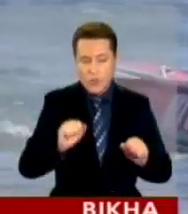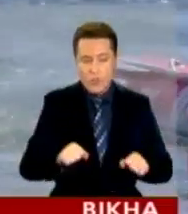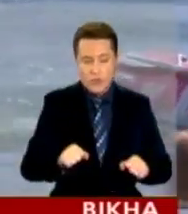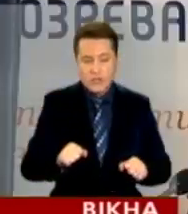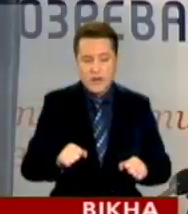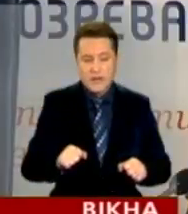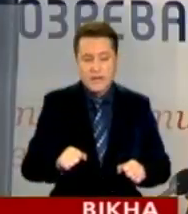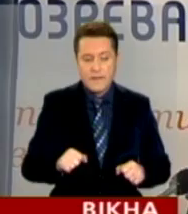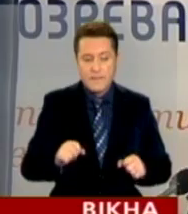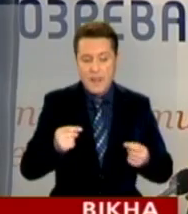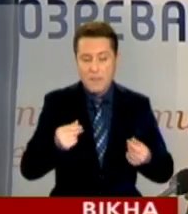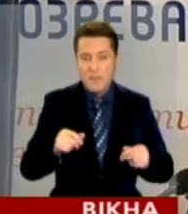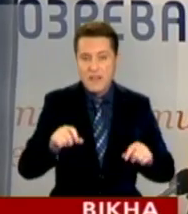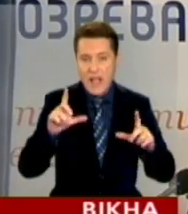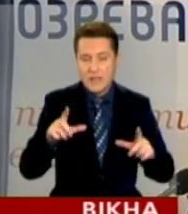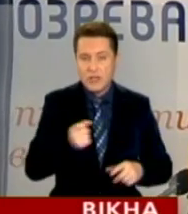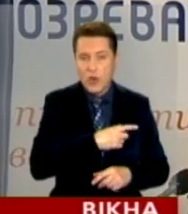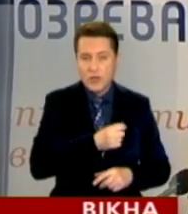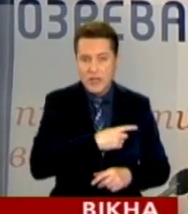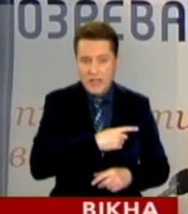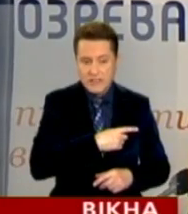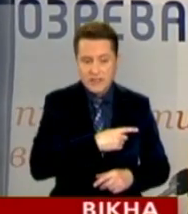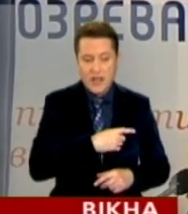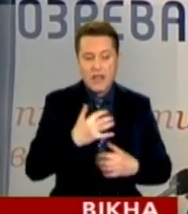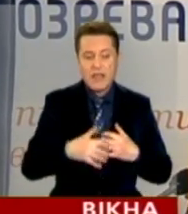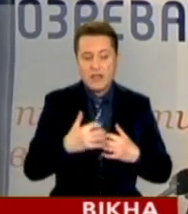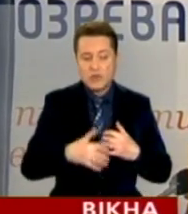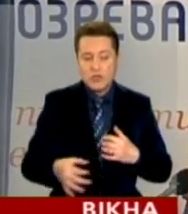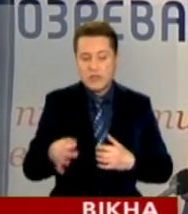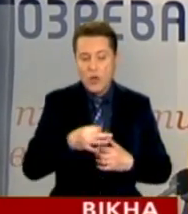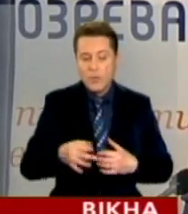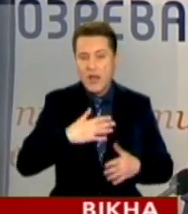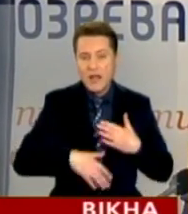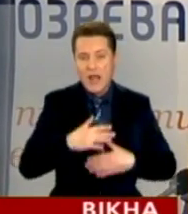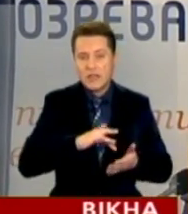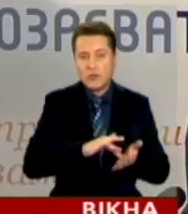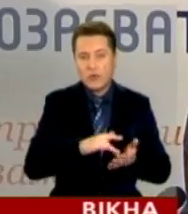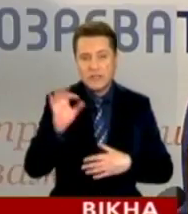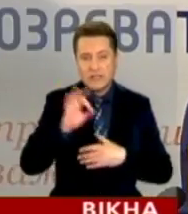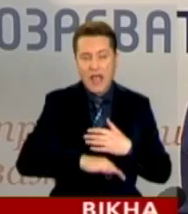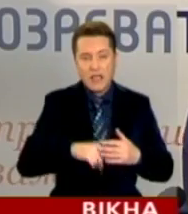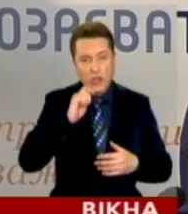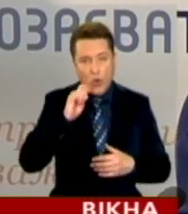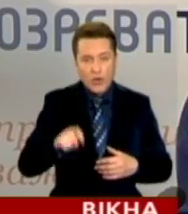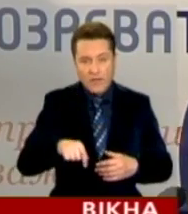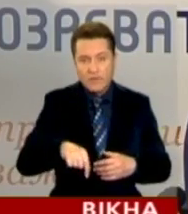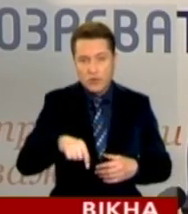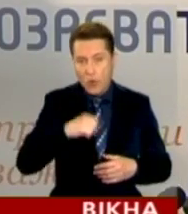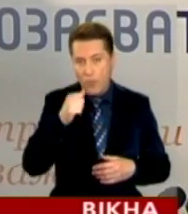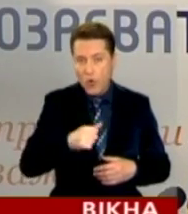Одеська область, якщо ми говоримо про морський відпочинок, відпочити в Херсонській області завжди рада туристам. Західна Україна. В цьому